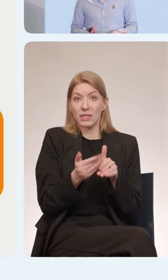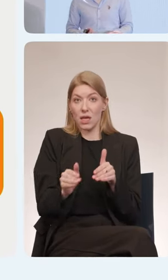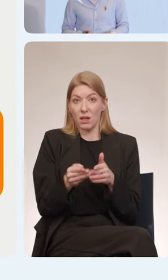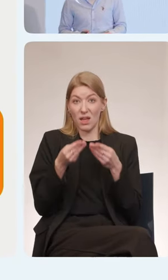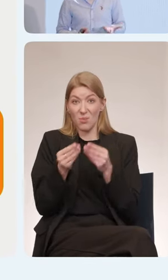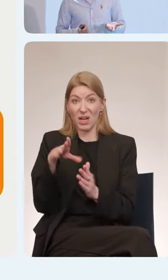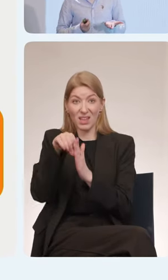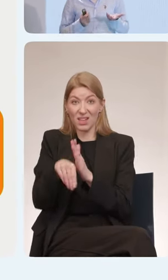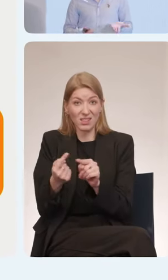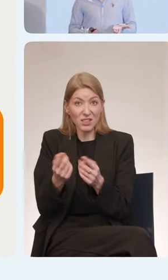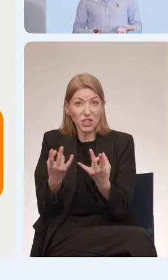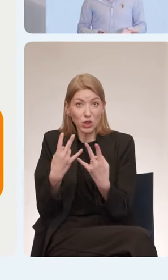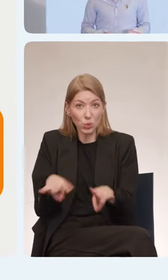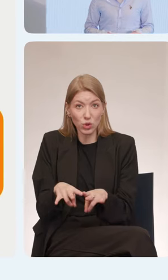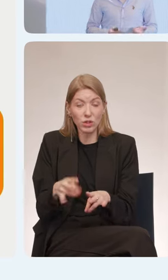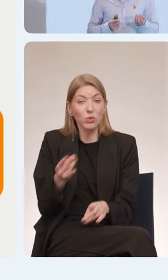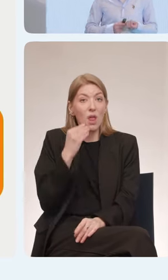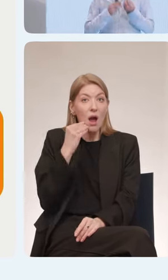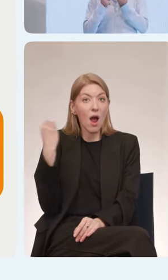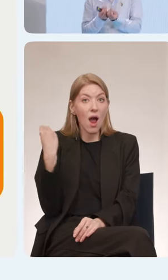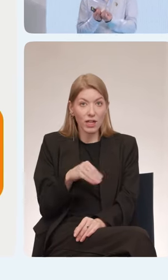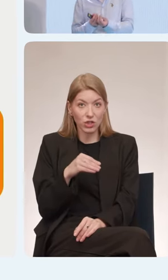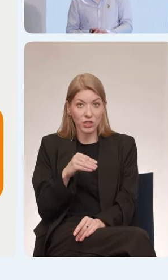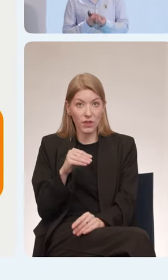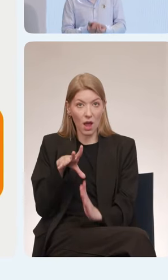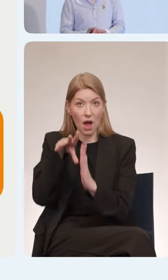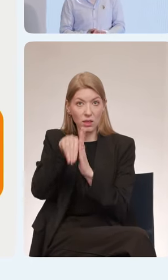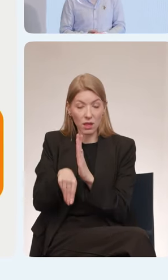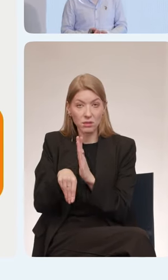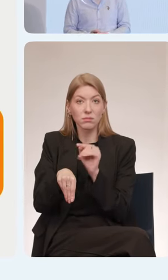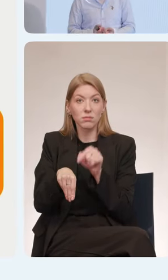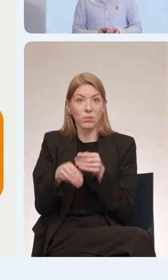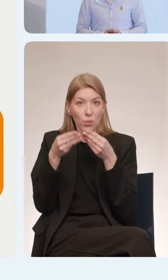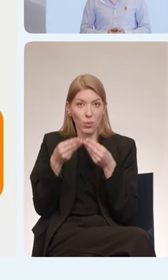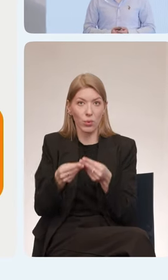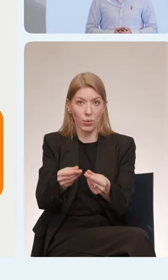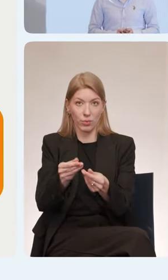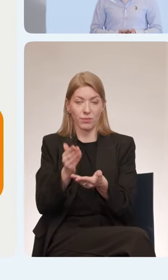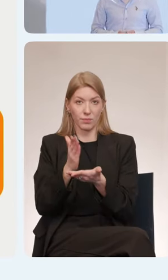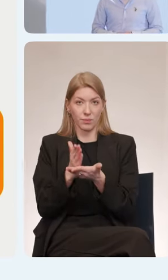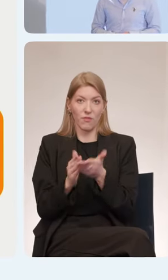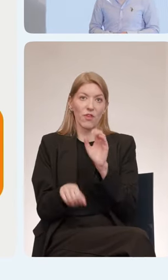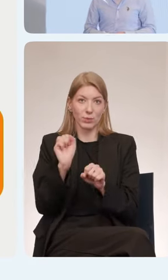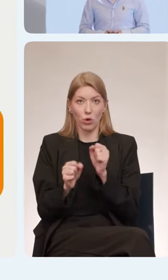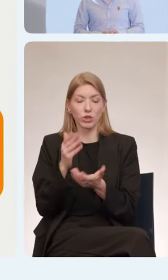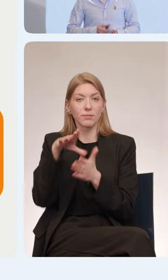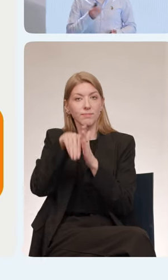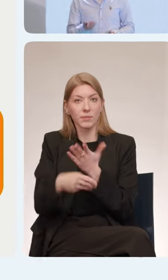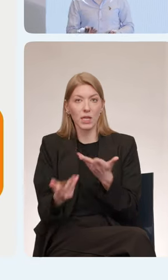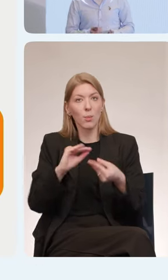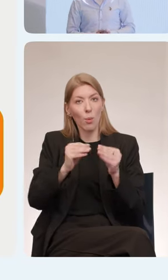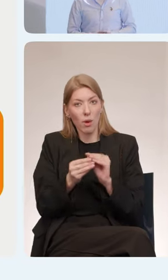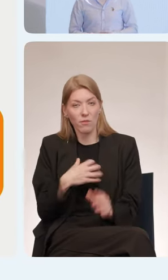нужен. Нужен качественный контент, который внутри себя, конечно же, может содержать какую-то социальную повестку